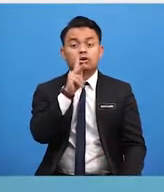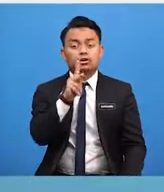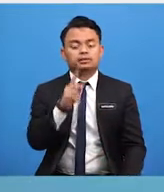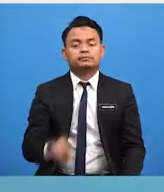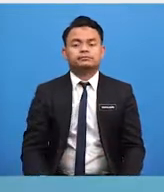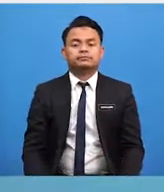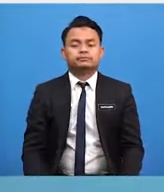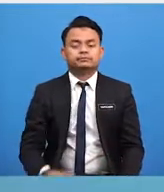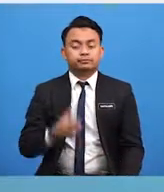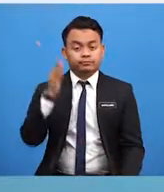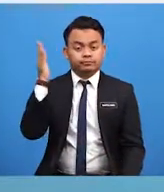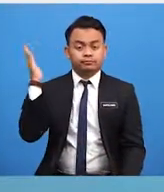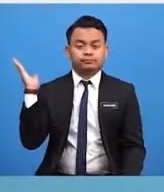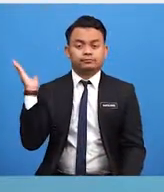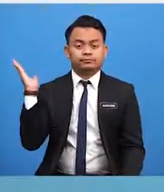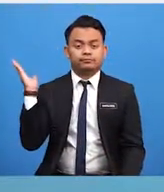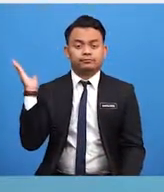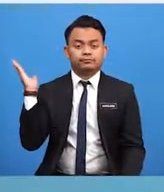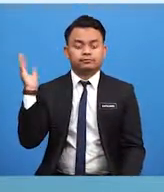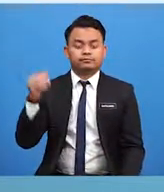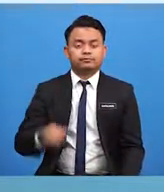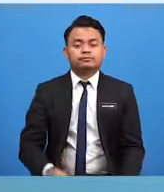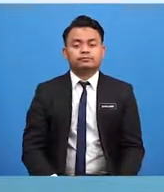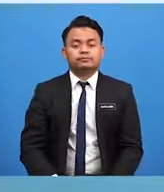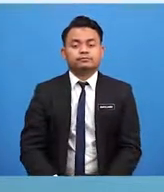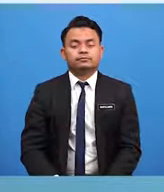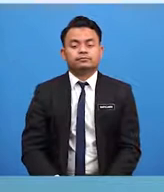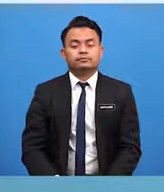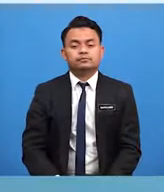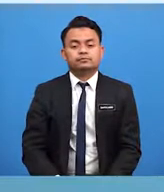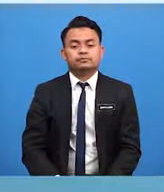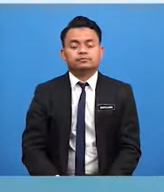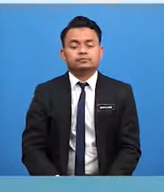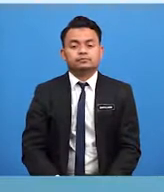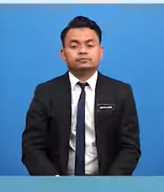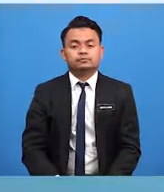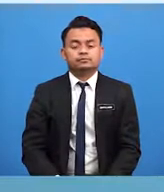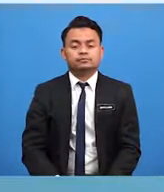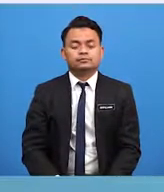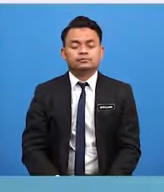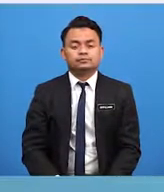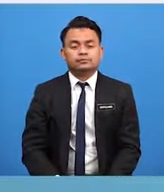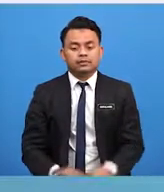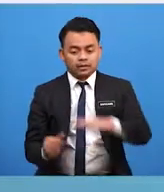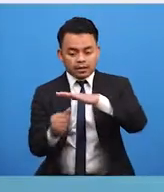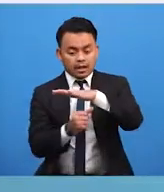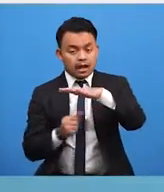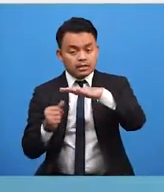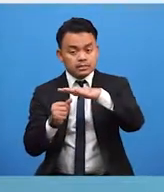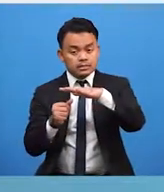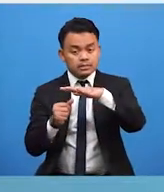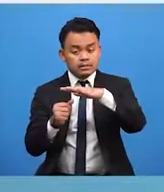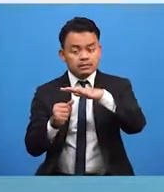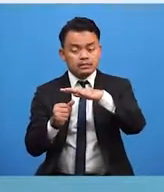Stok dikenali sebagai fond de cuisine atau foundation of cooking di negara Perancis.